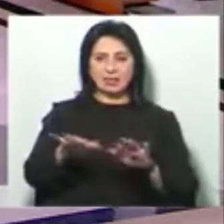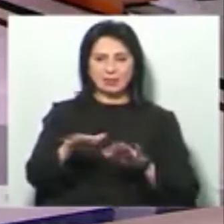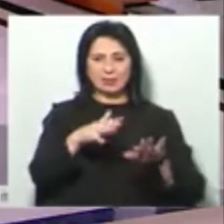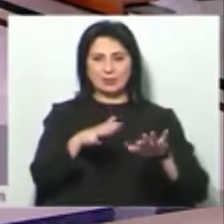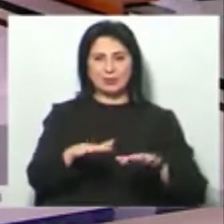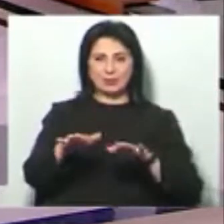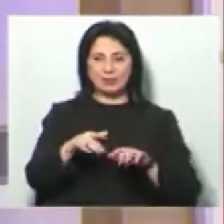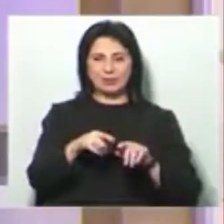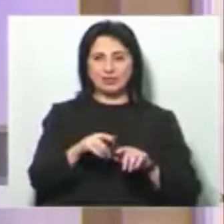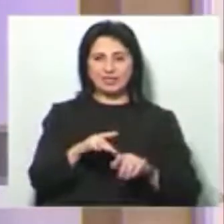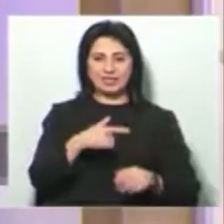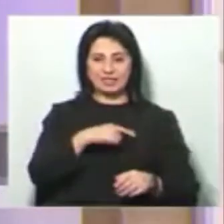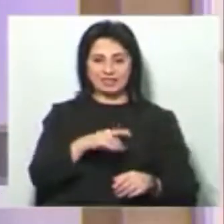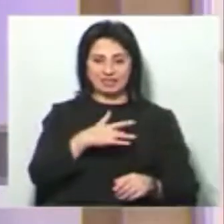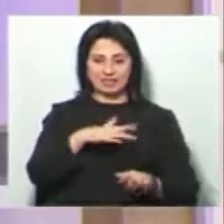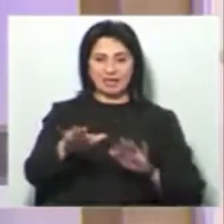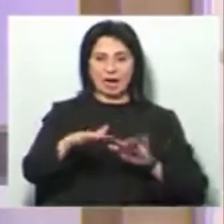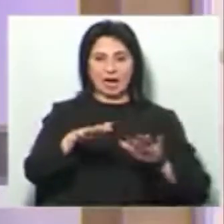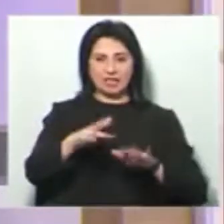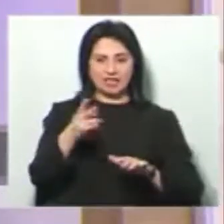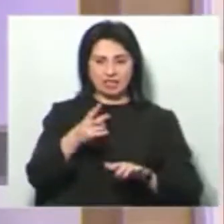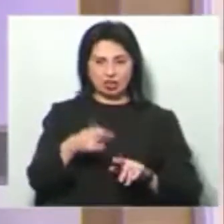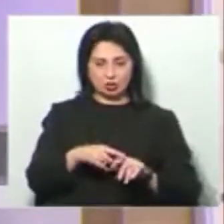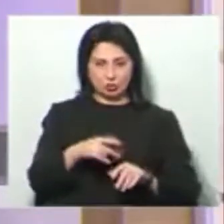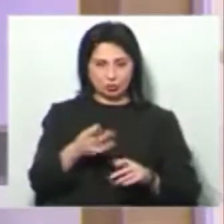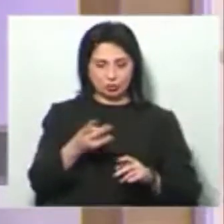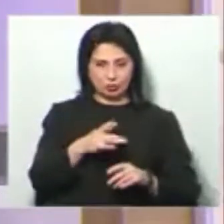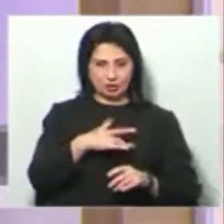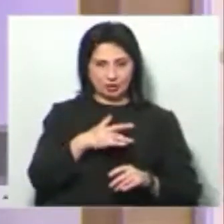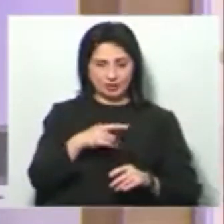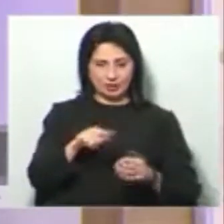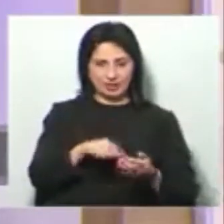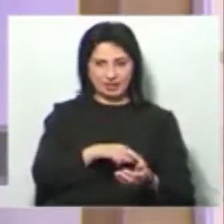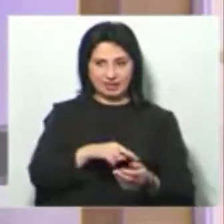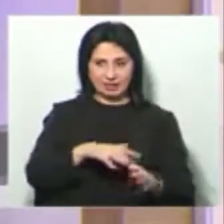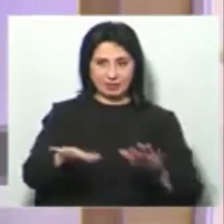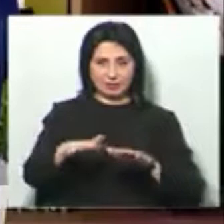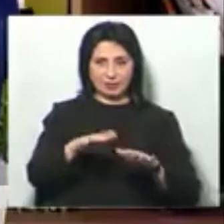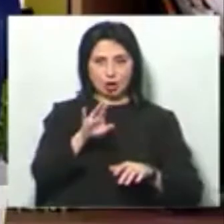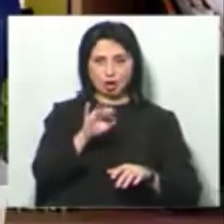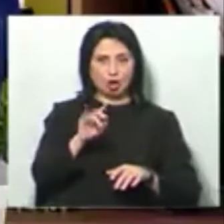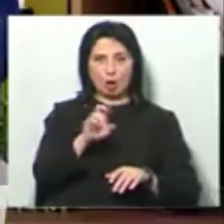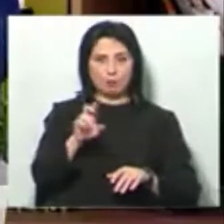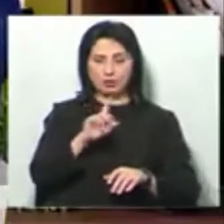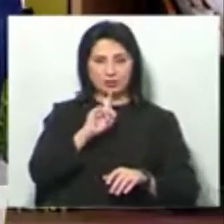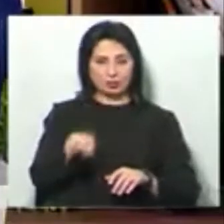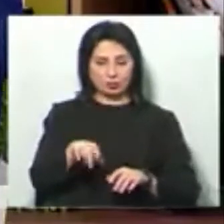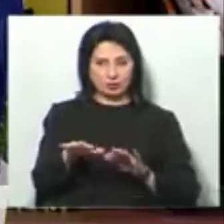საზოგადოებაში ხო სისხლის გათხელება საჭირო ასეთ დროს რა თქმა უნდა რომ მოხდეს თრომბოემბოლია